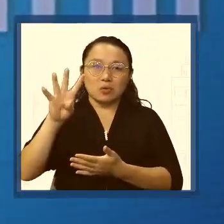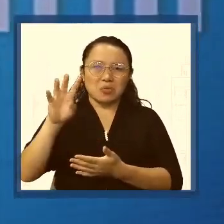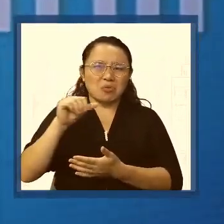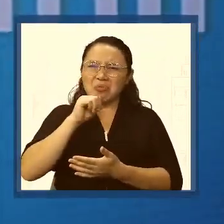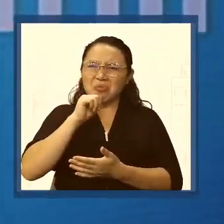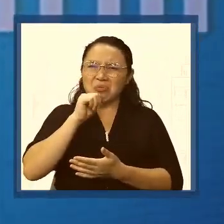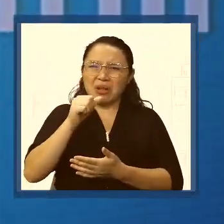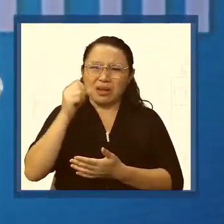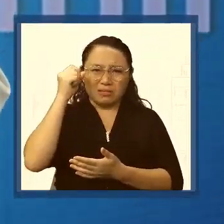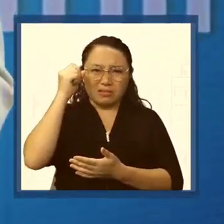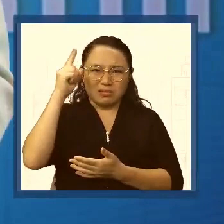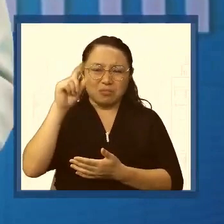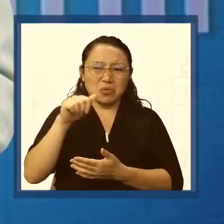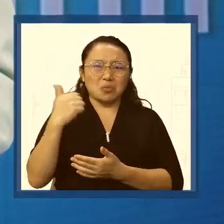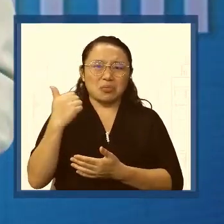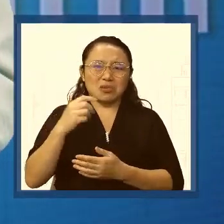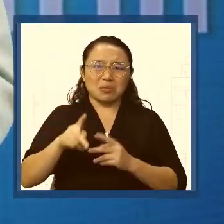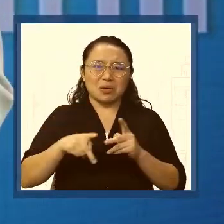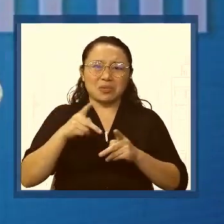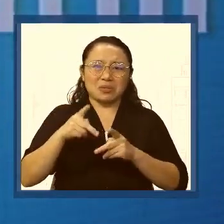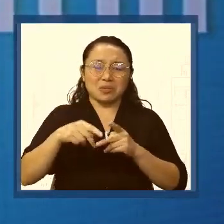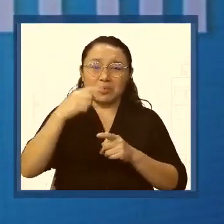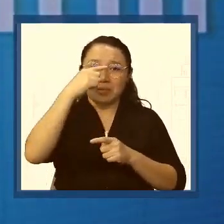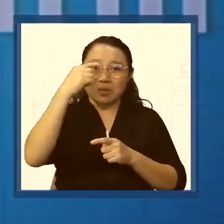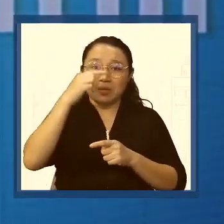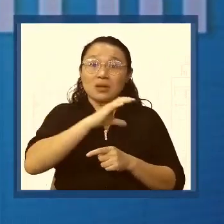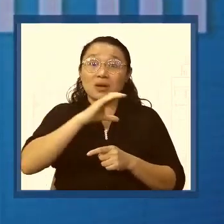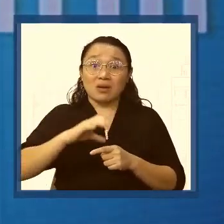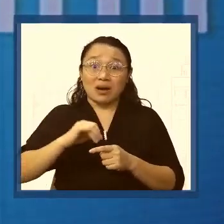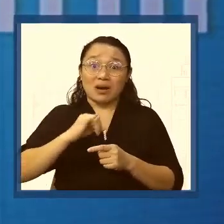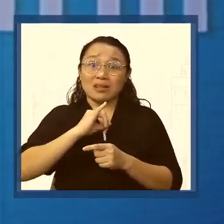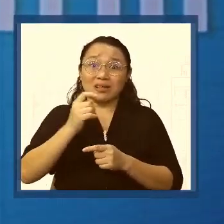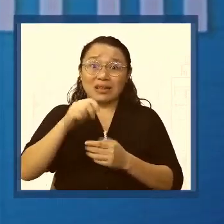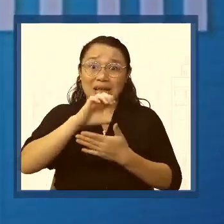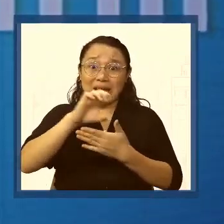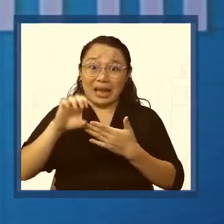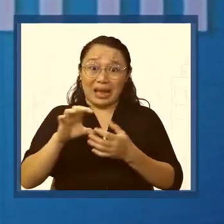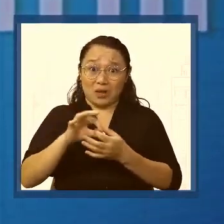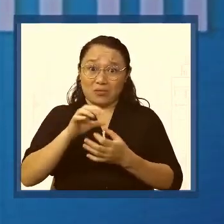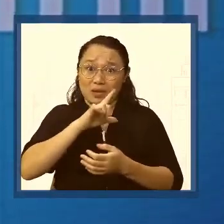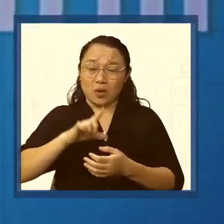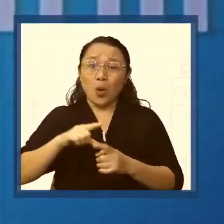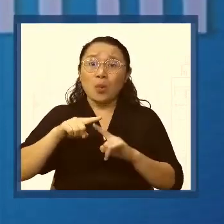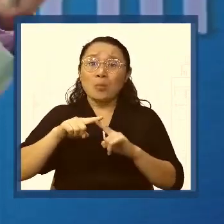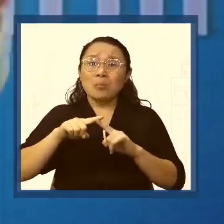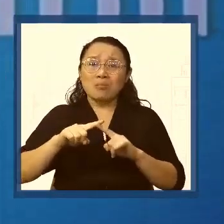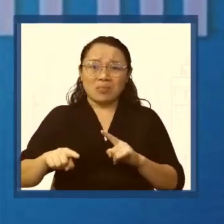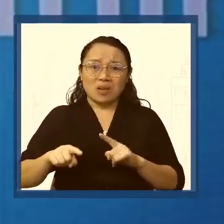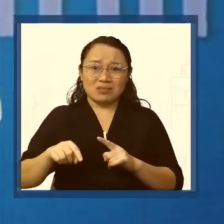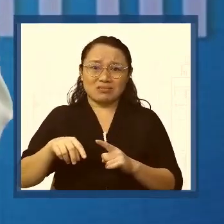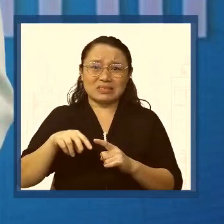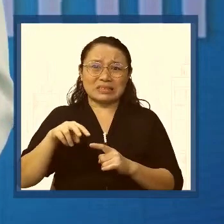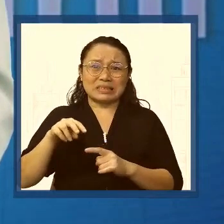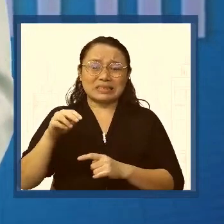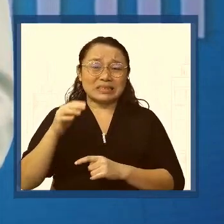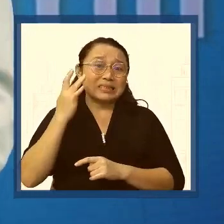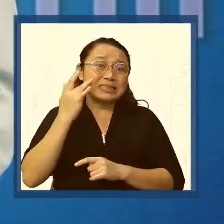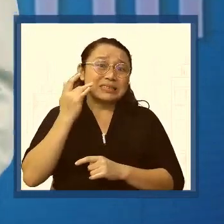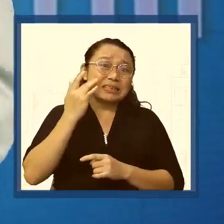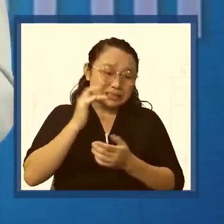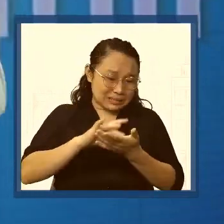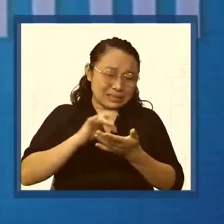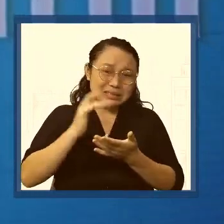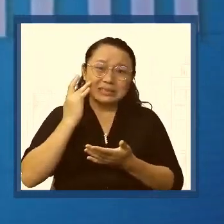katauhan. Kaya ang teksto nagingon, Christ is the end of the law. Apan kung natong tan-aon ang mga Grigo nga pangunaw na